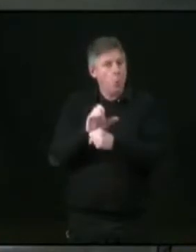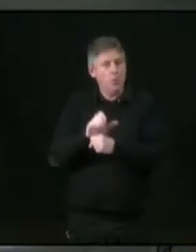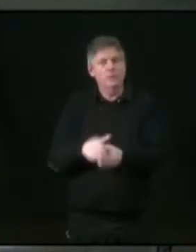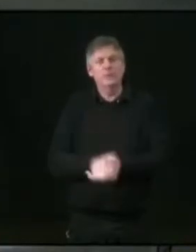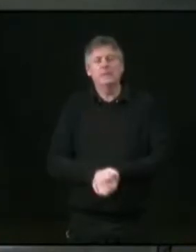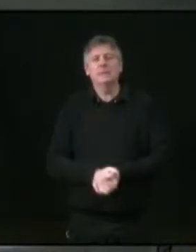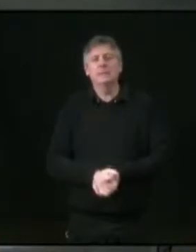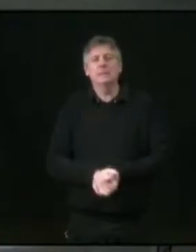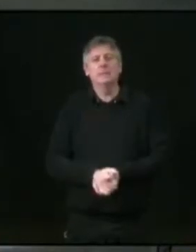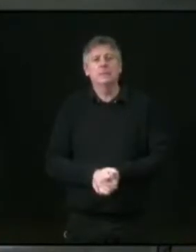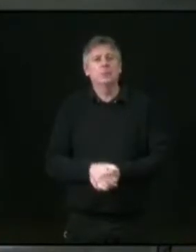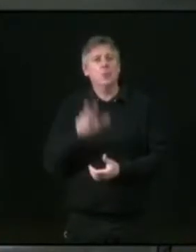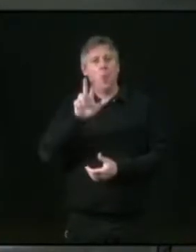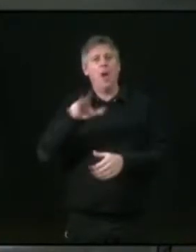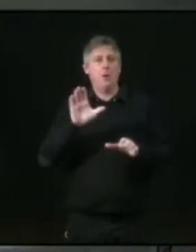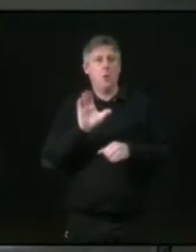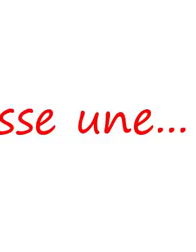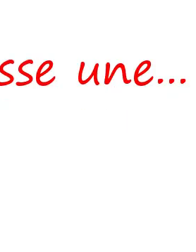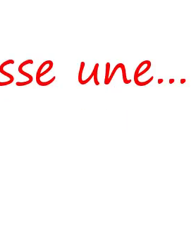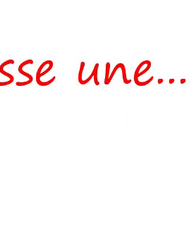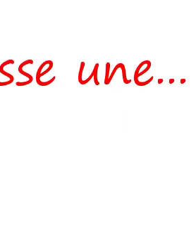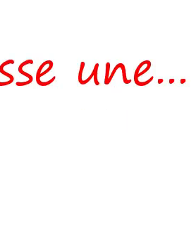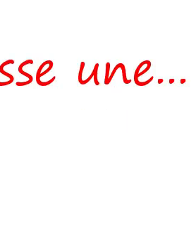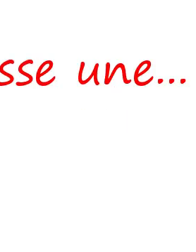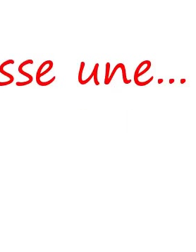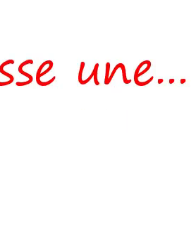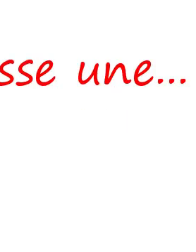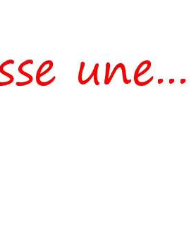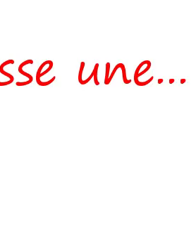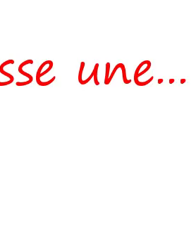Contre? 3 contre. Je vous remercie.